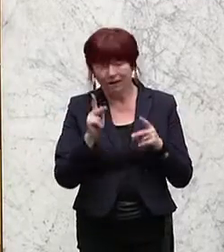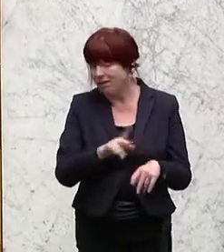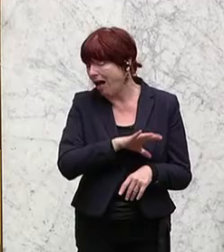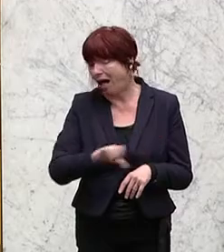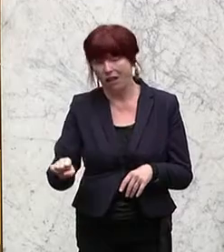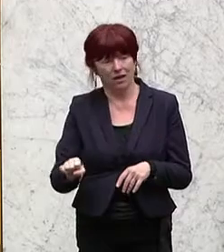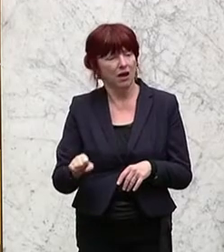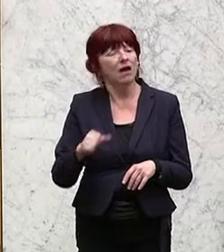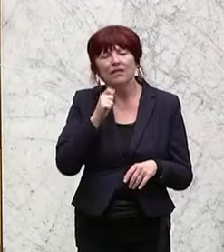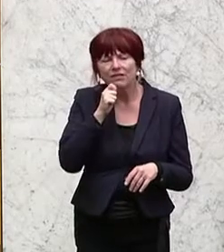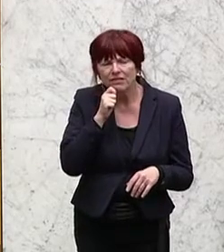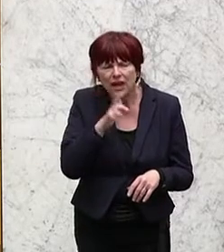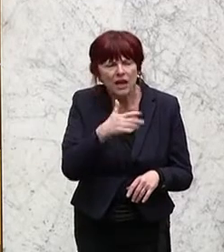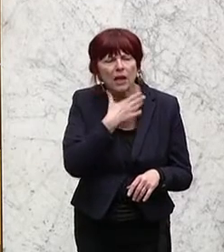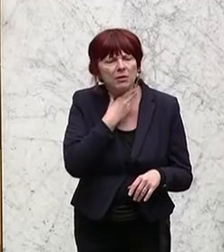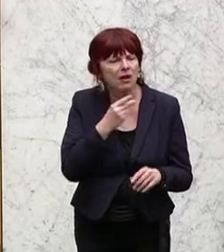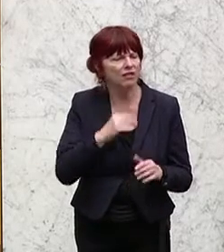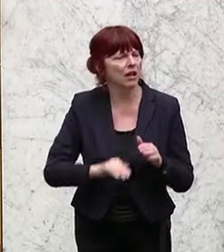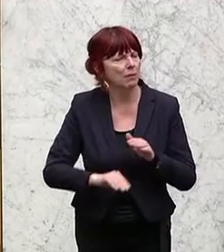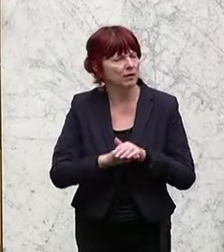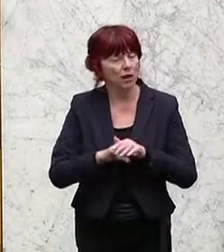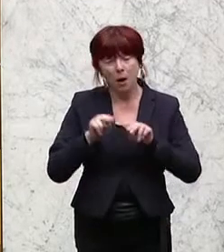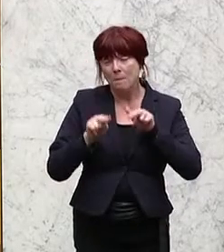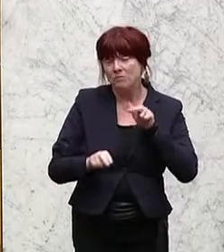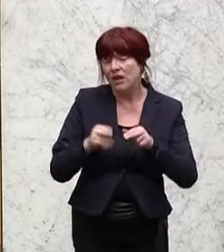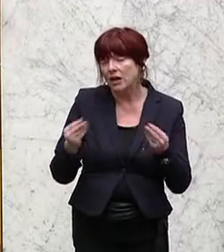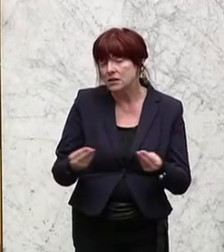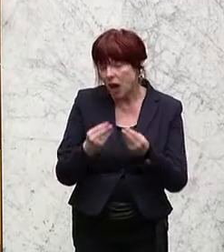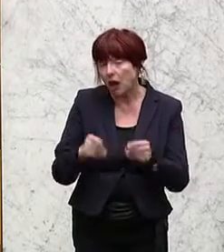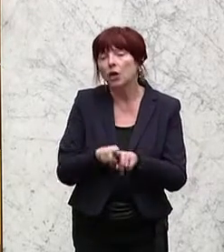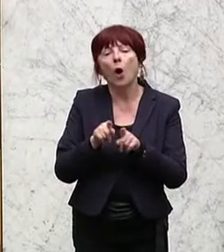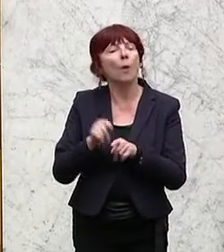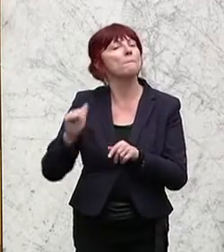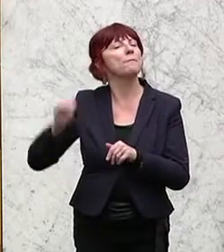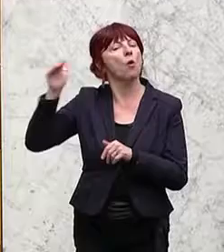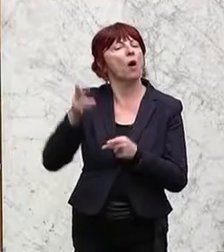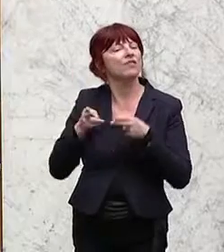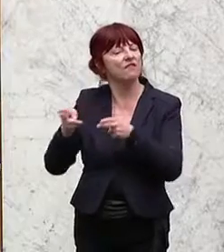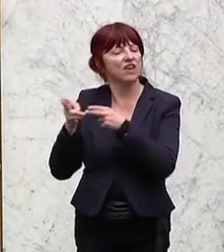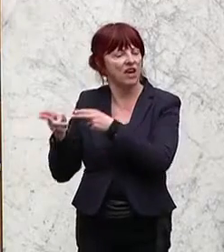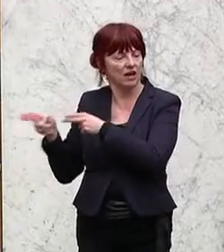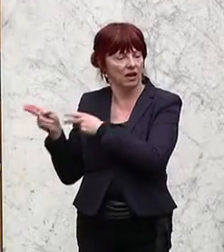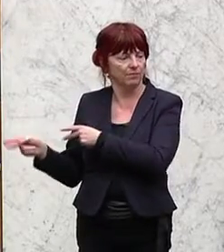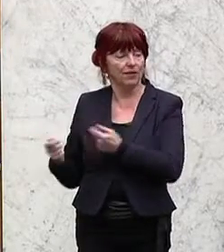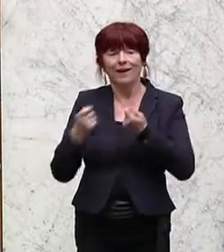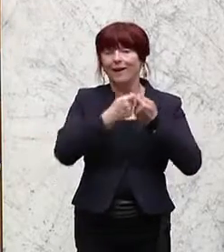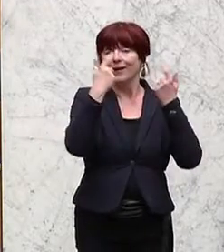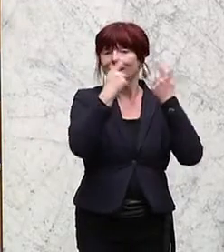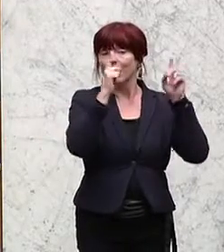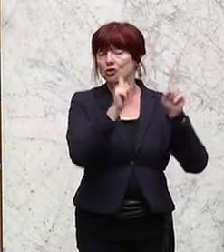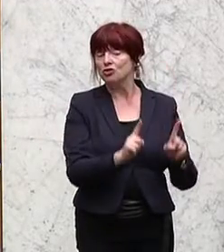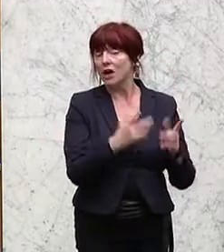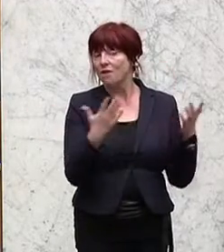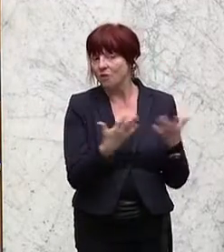können, Pflegeangelegenheiten geregelt werden können und die Behördenwege übertragen werden können. Als Clearingstelle sind zukünftig die